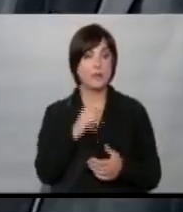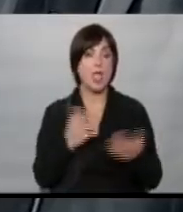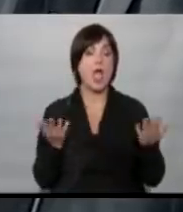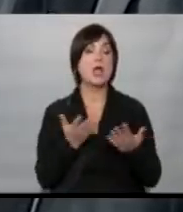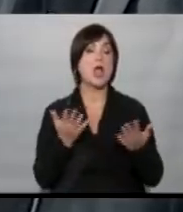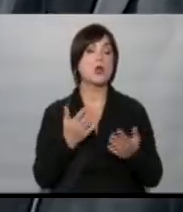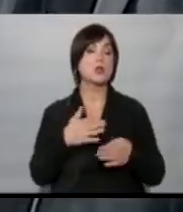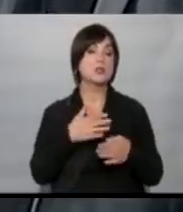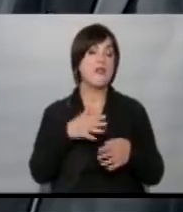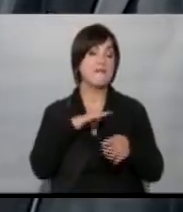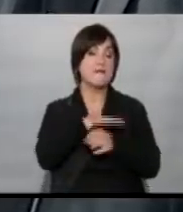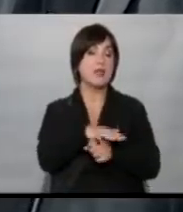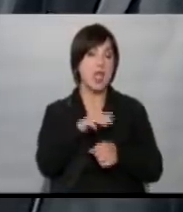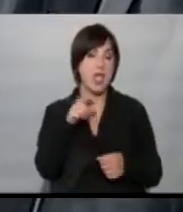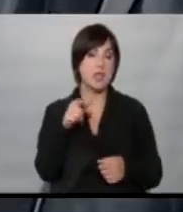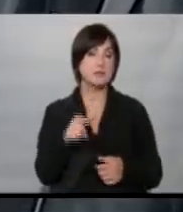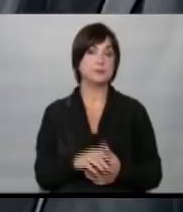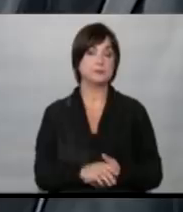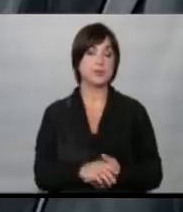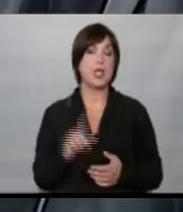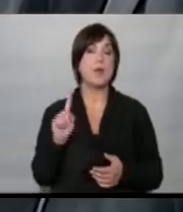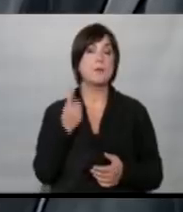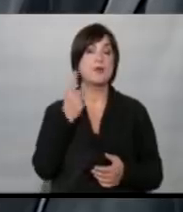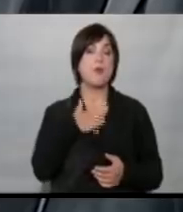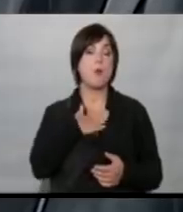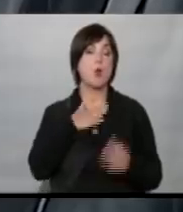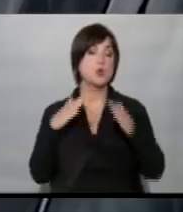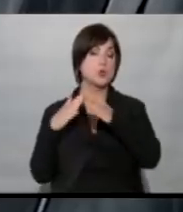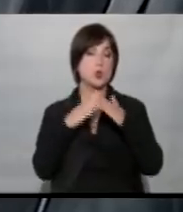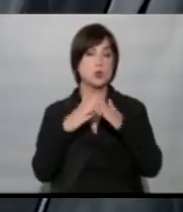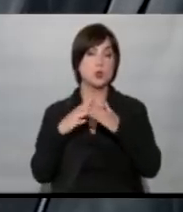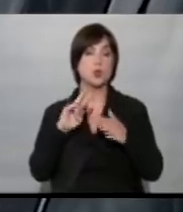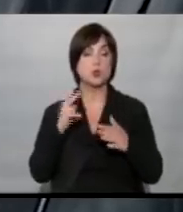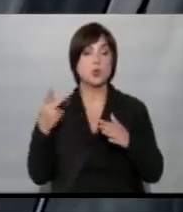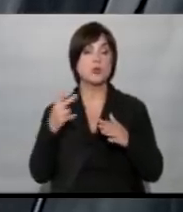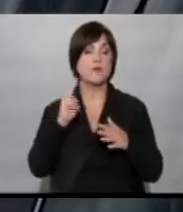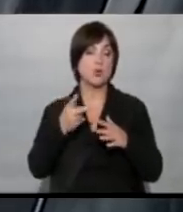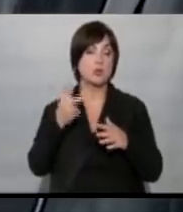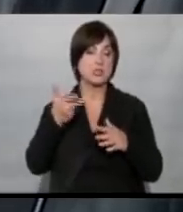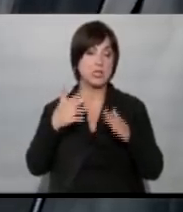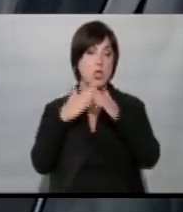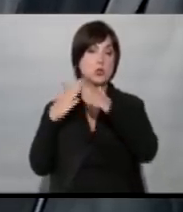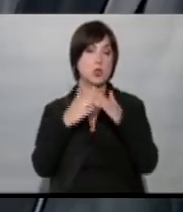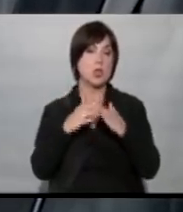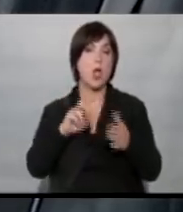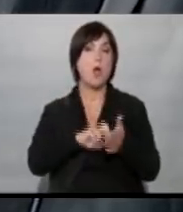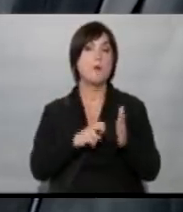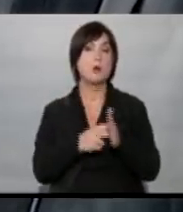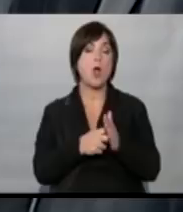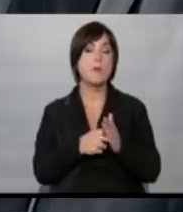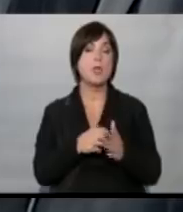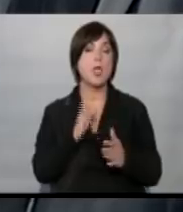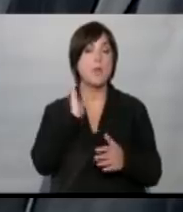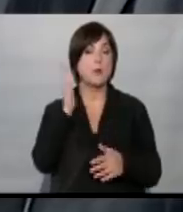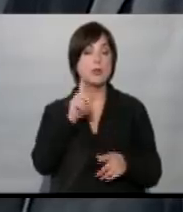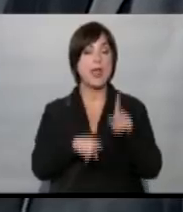како ќе се одрази на првиот мој сосед, или вториот, или третиот. Значи, проблемот е во тоа што и